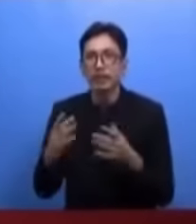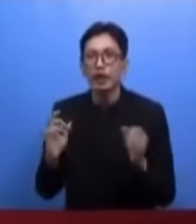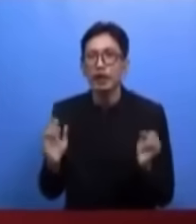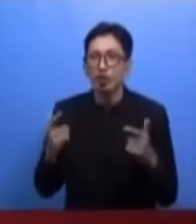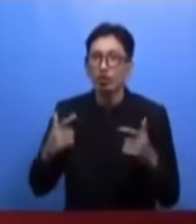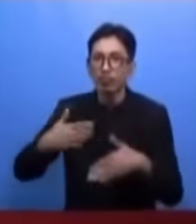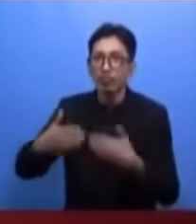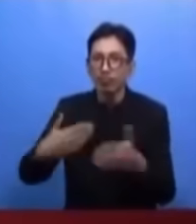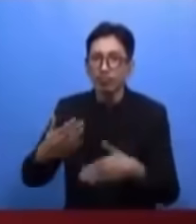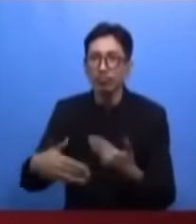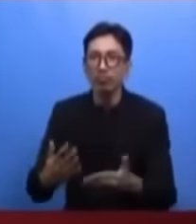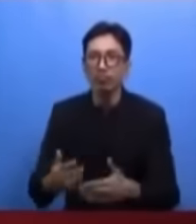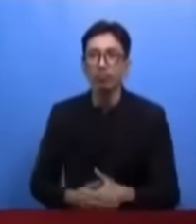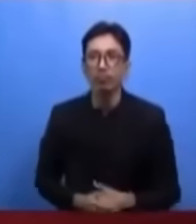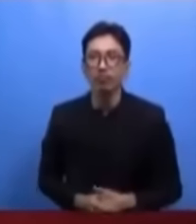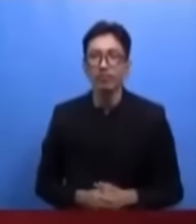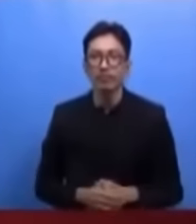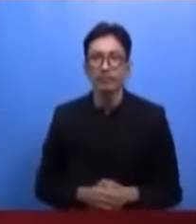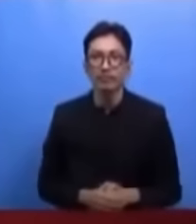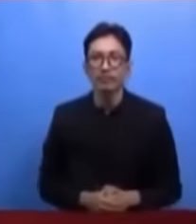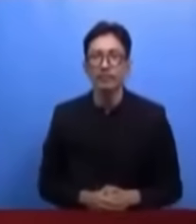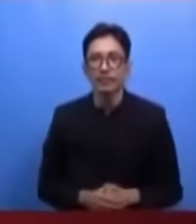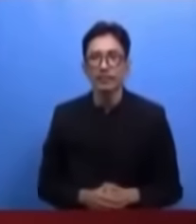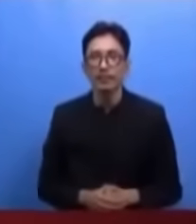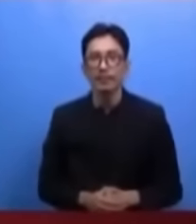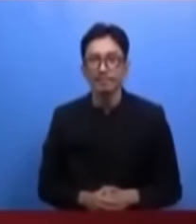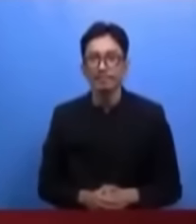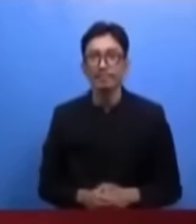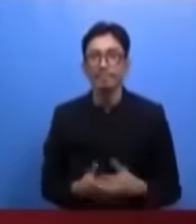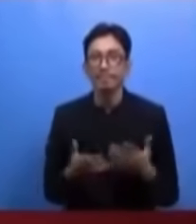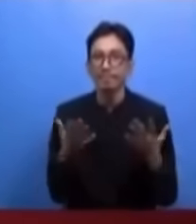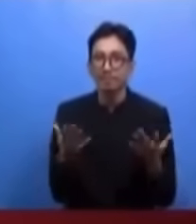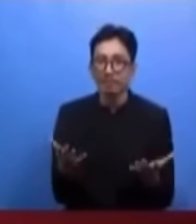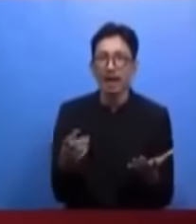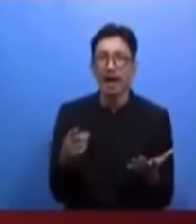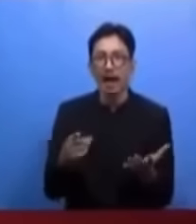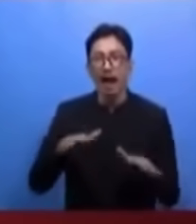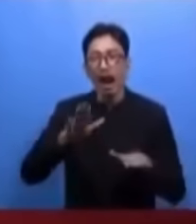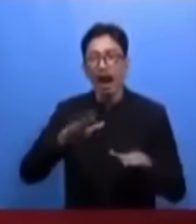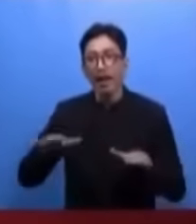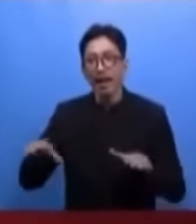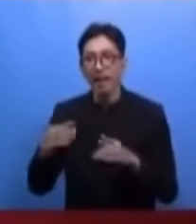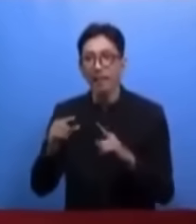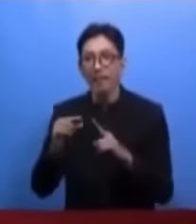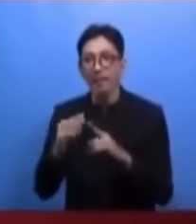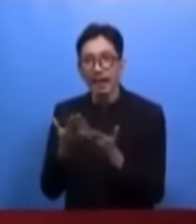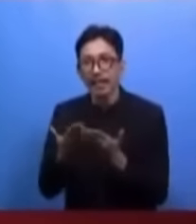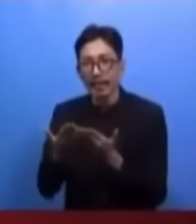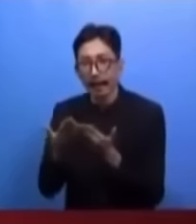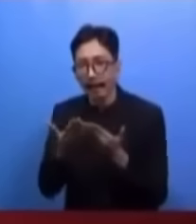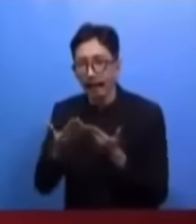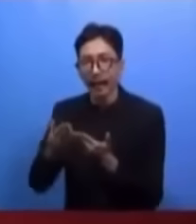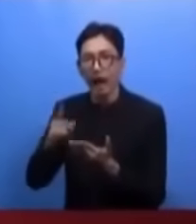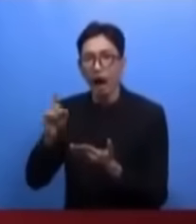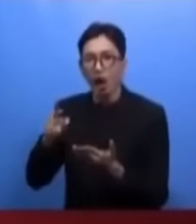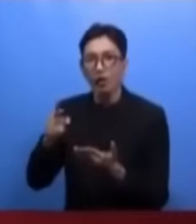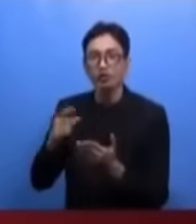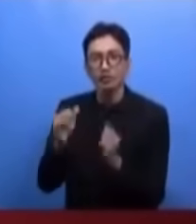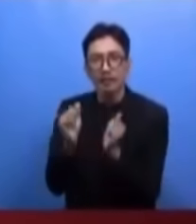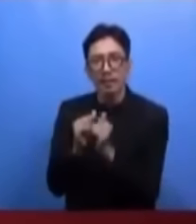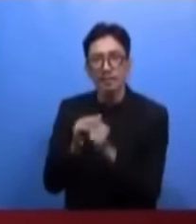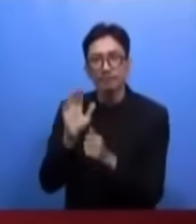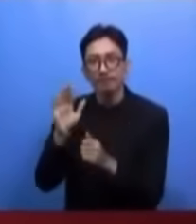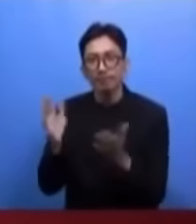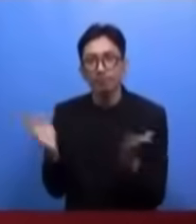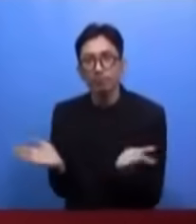hidup. Yang keduanya, bagaimana dengan anak-anak kita, pondok-pondok pesantren juga sama, harus kita jamin bagaimana kita